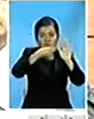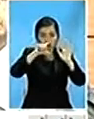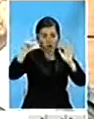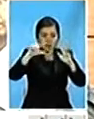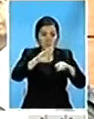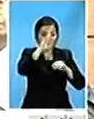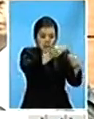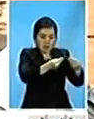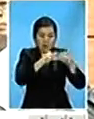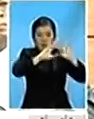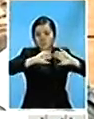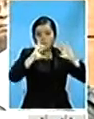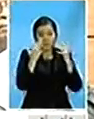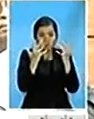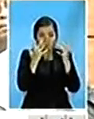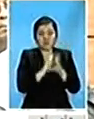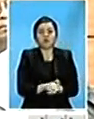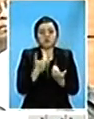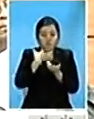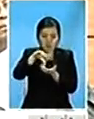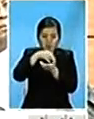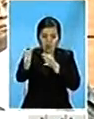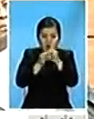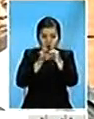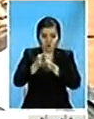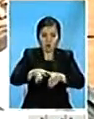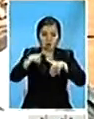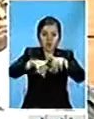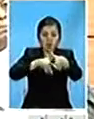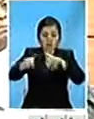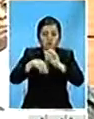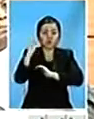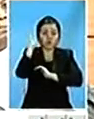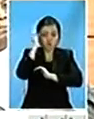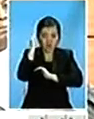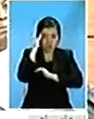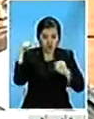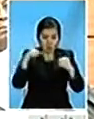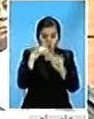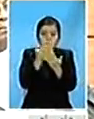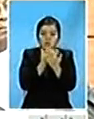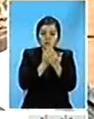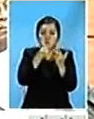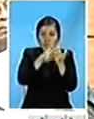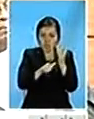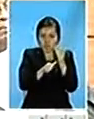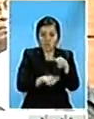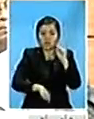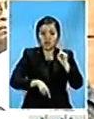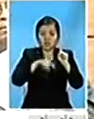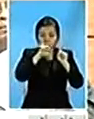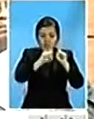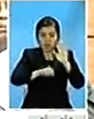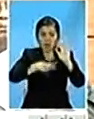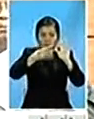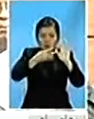ที่ผมอยากที่นำมาเรียนต่อพี่น้องประชาชนผ่านท่านประธานในวันนี้ก็คือ 150,000 ล้านบาทนั้นต้องไปจัดเก็บจาก